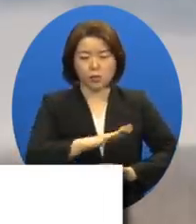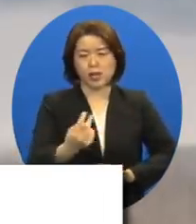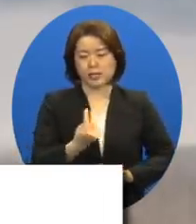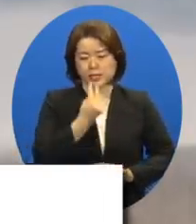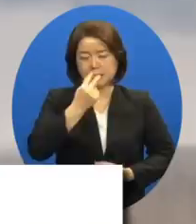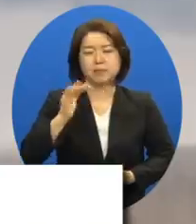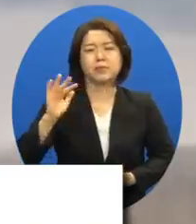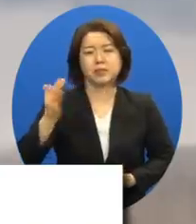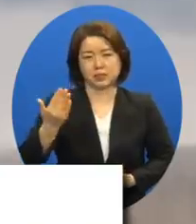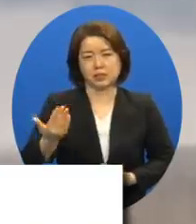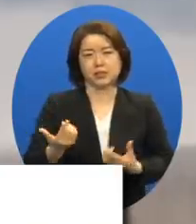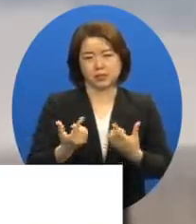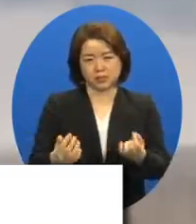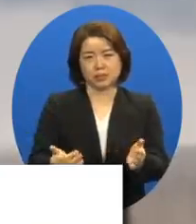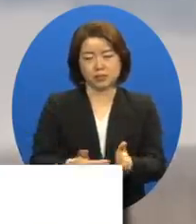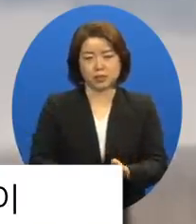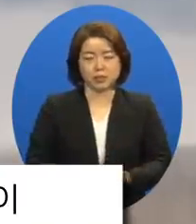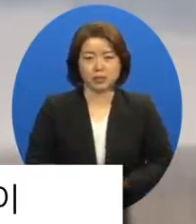되셨습니다